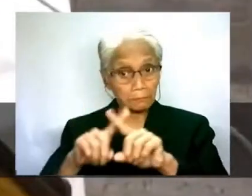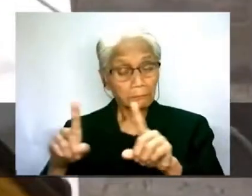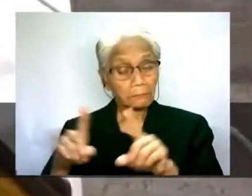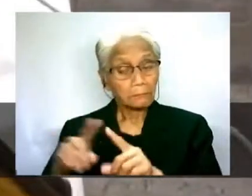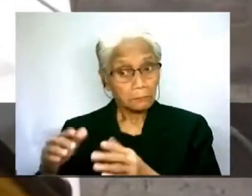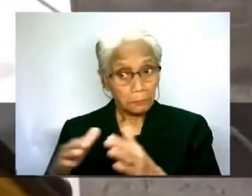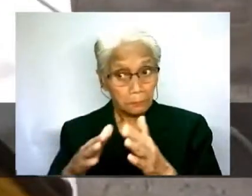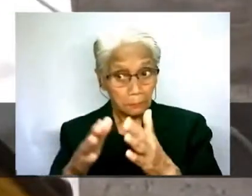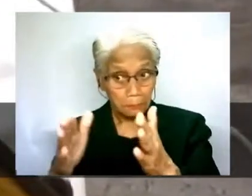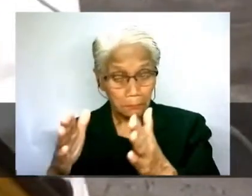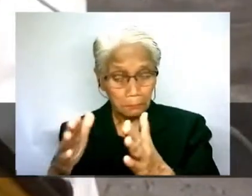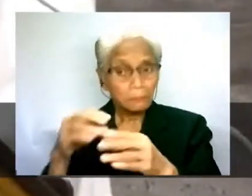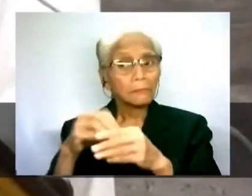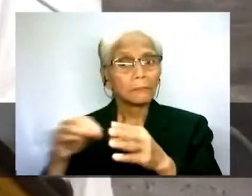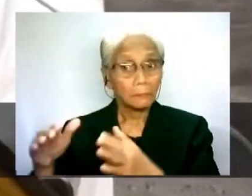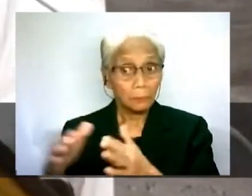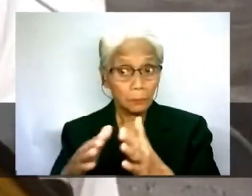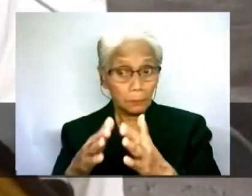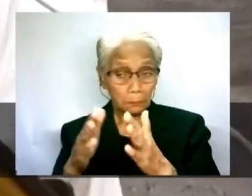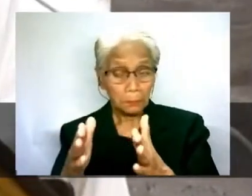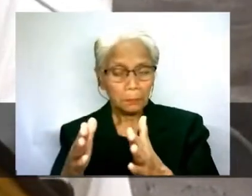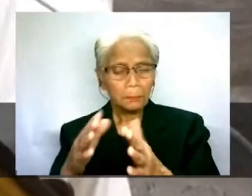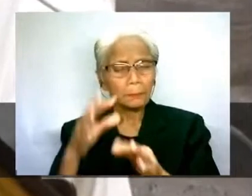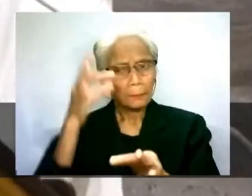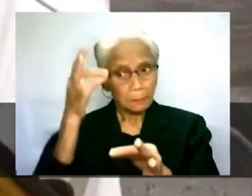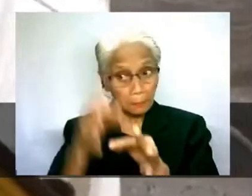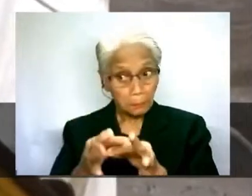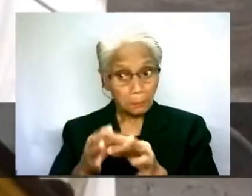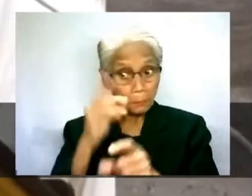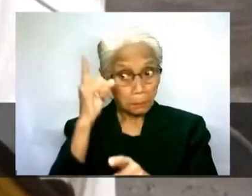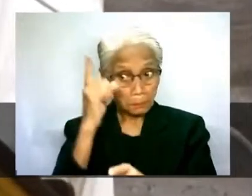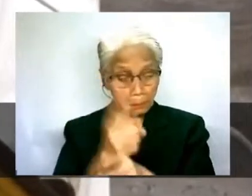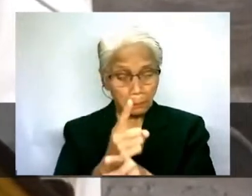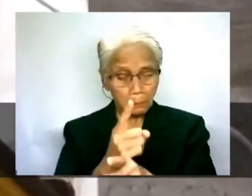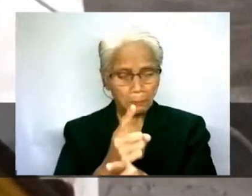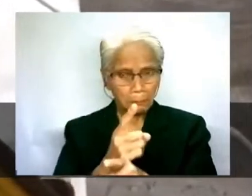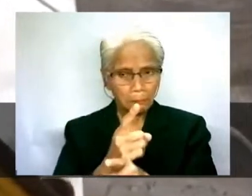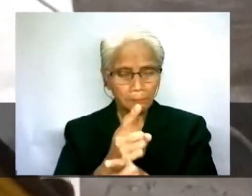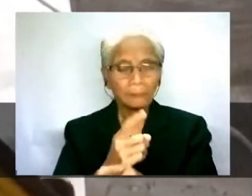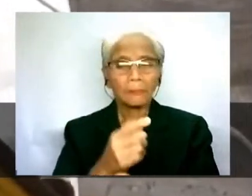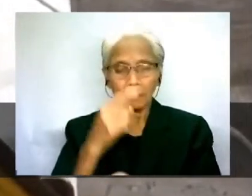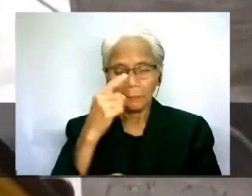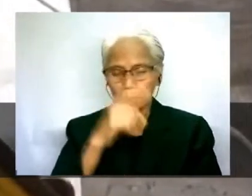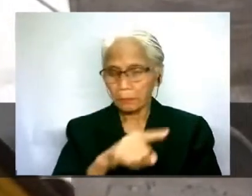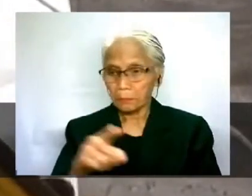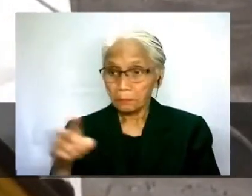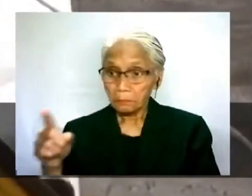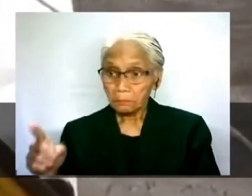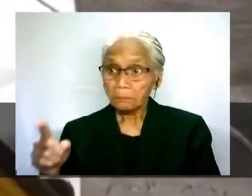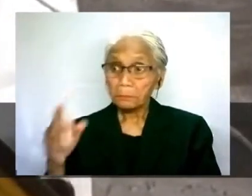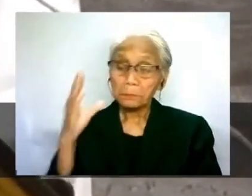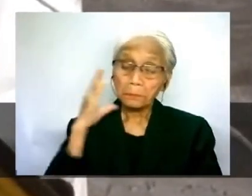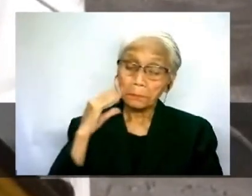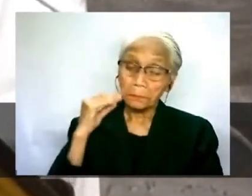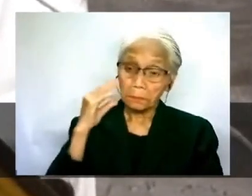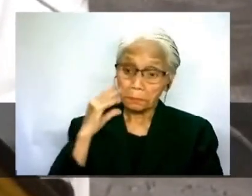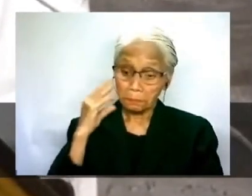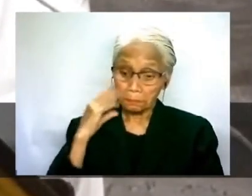paraang tama, nararapat at bagay sa pinagdaraanan ng buhay mo